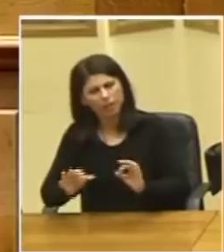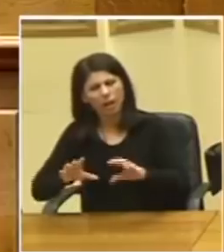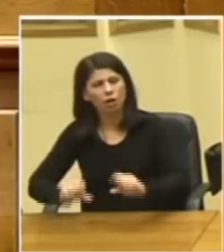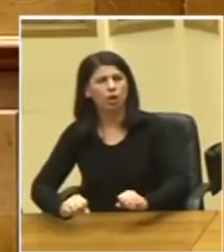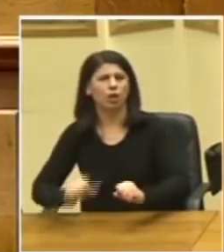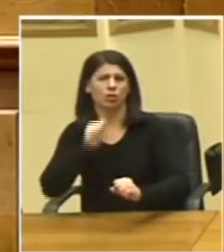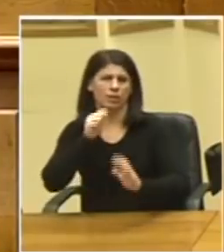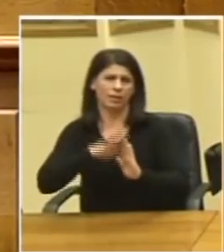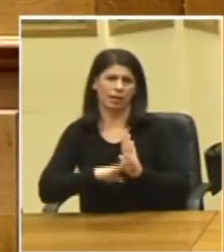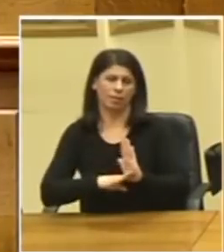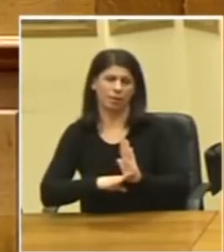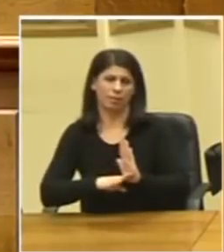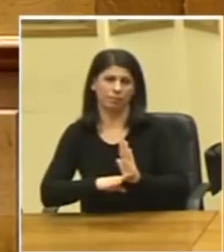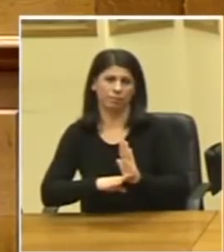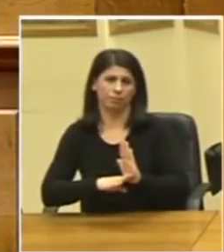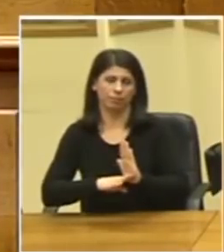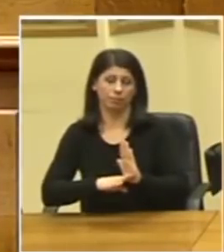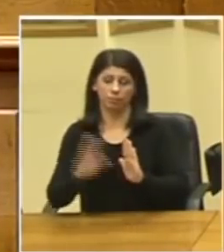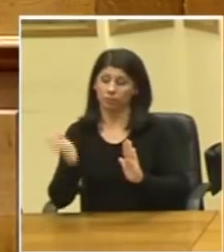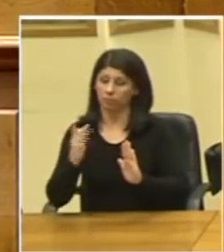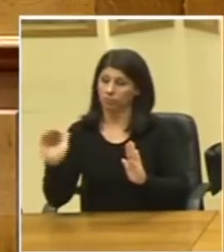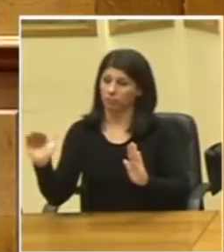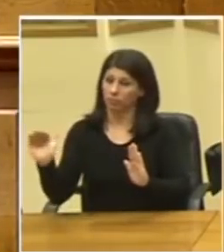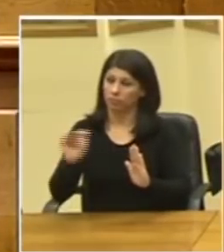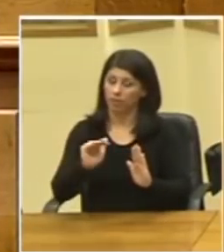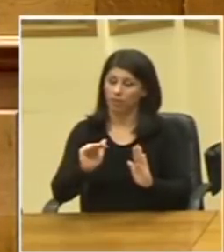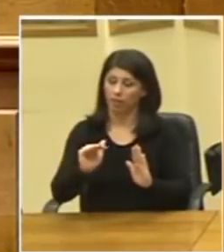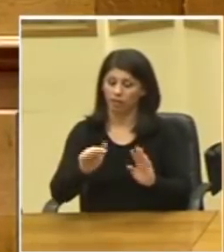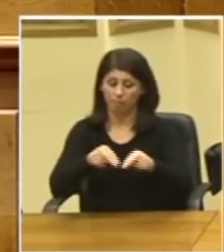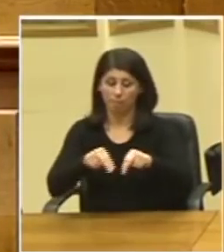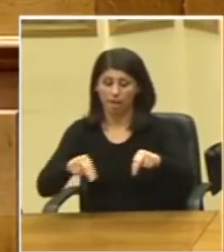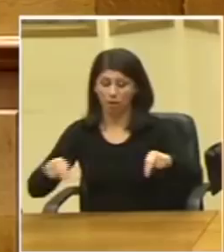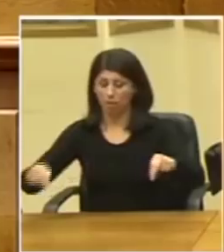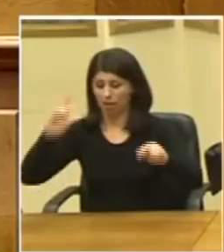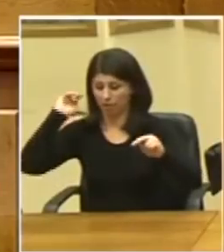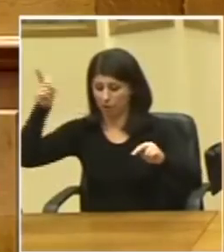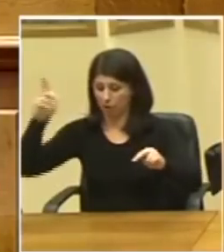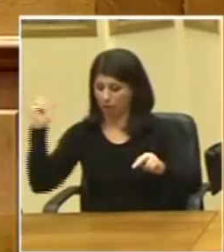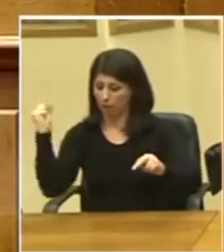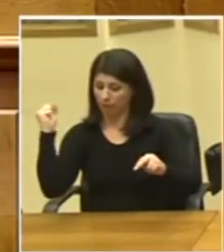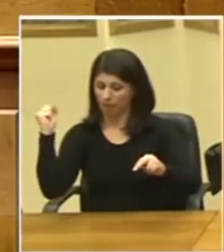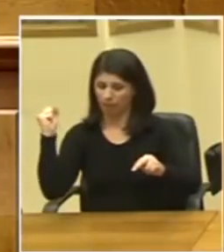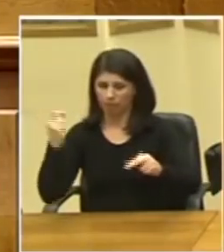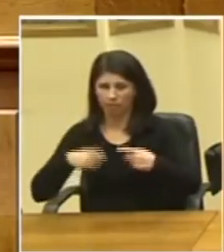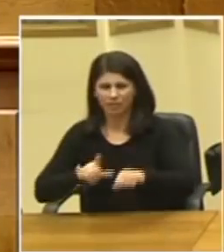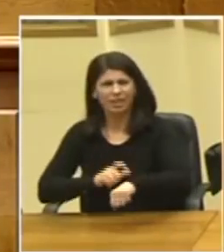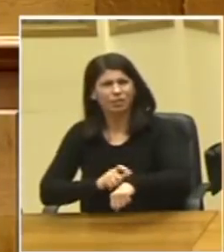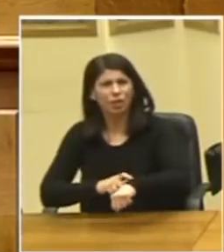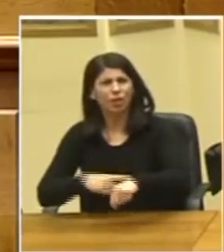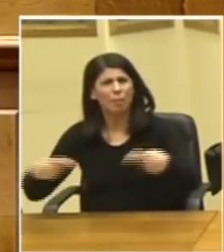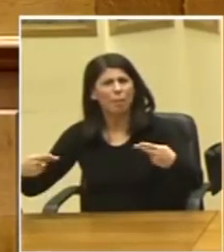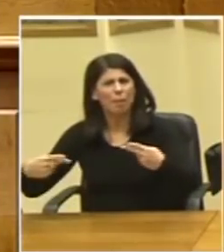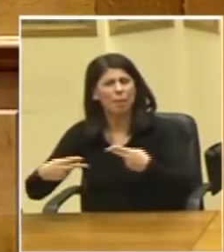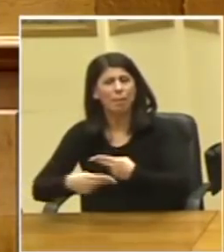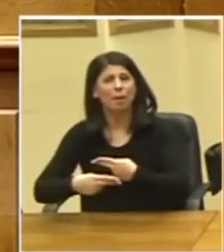κατοχυρώνονται στο Σύνταγμα. Και ας καλεί σε δίθεν μέτωπα δημοκρατικών δυνάμεων, αφού την ίδια στιγμή πετσοκόβει το δικαίωμα